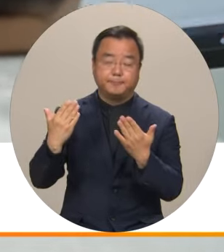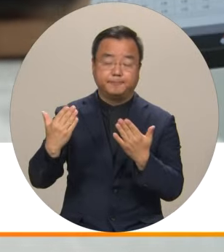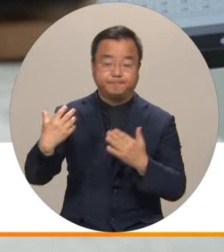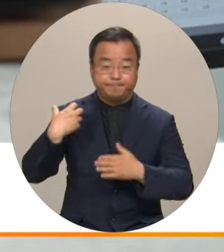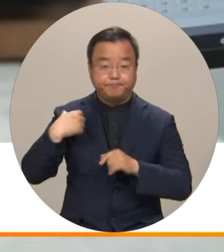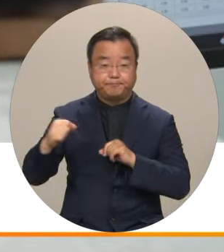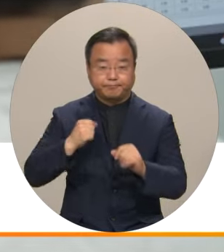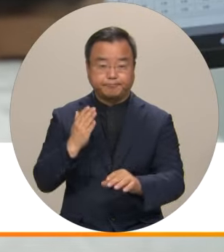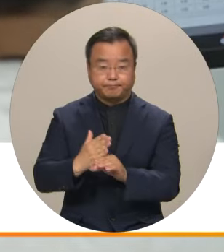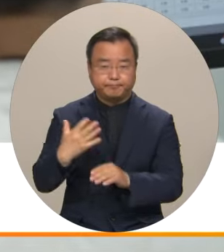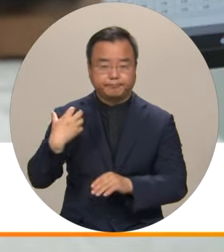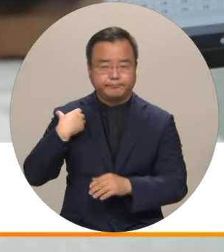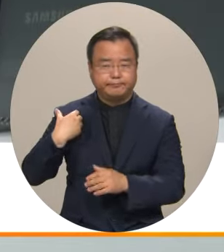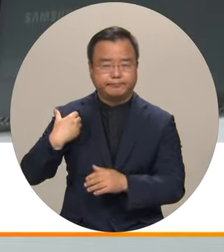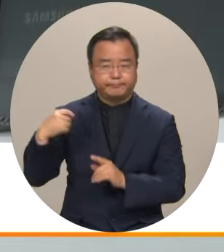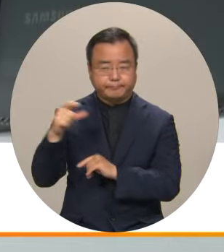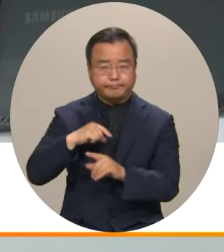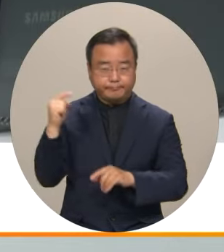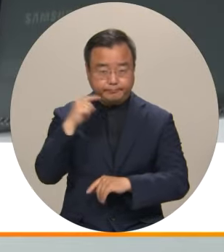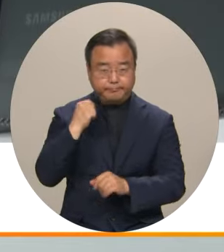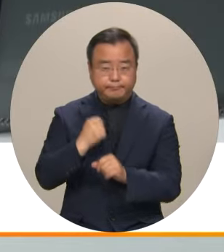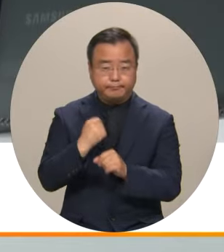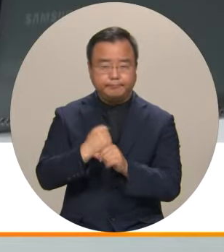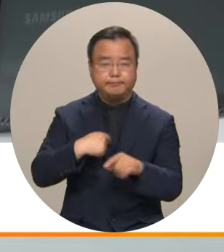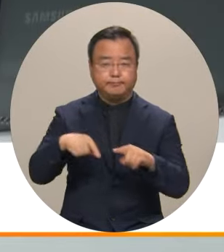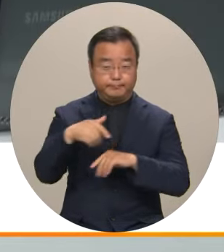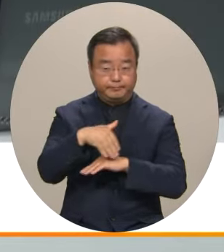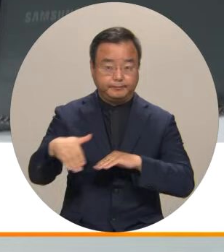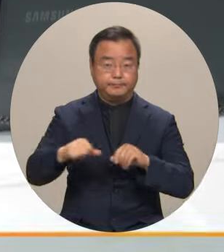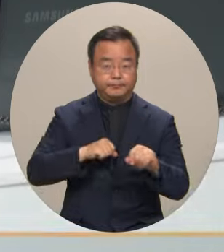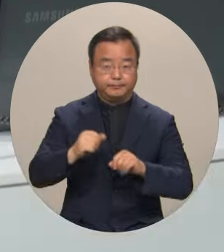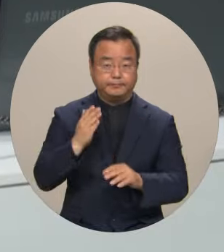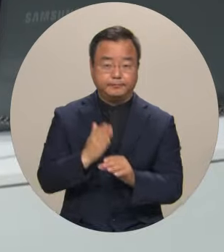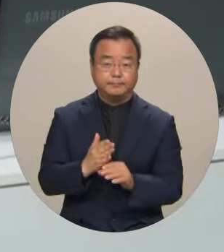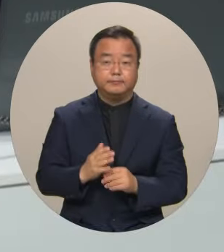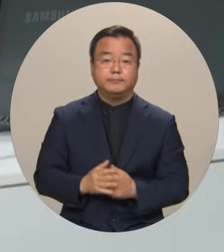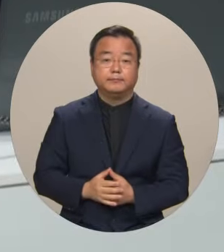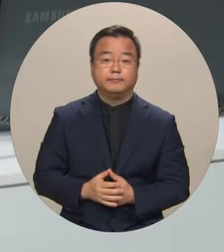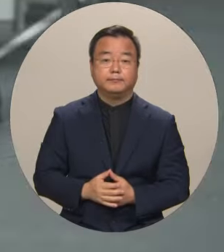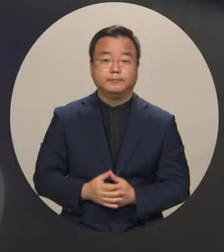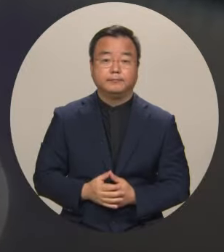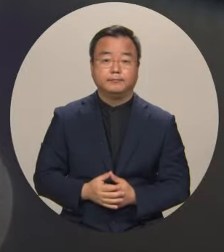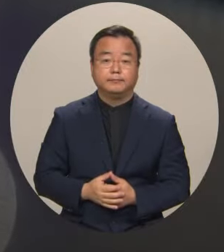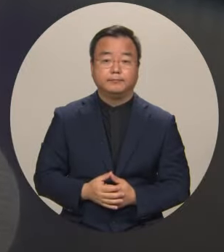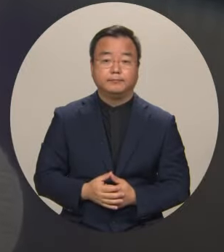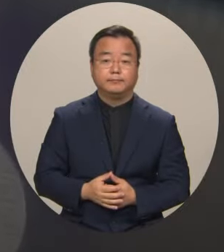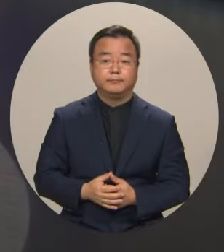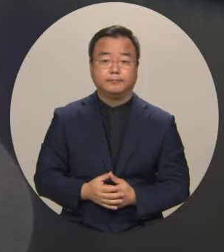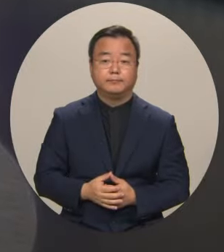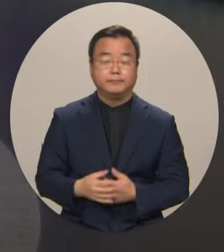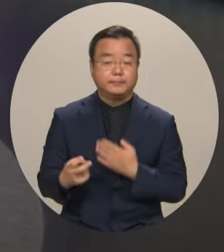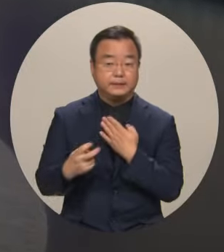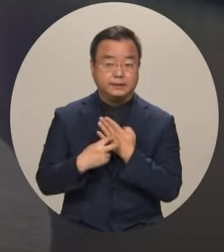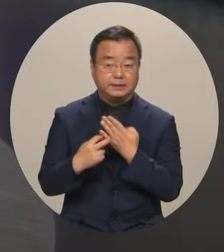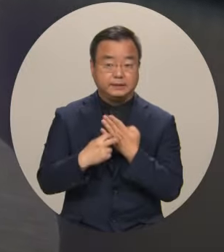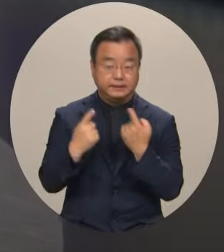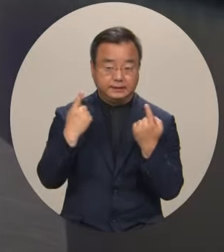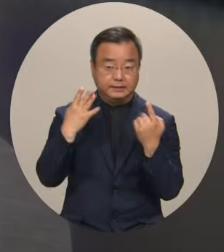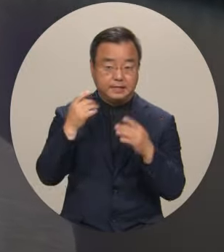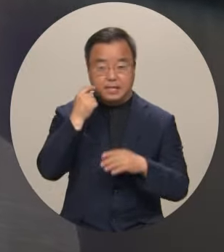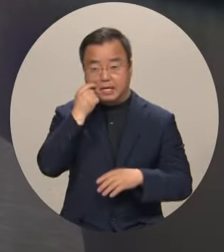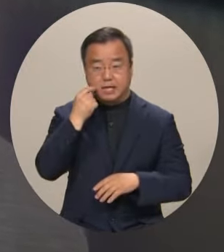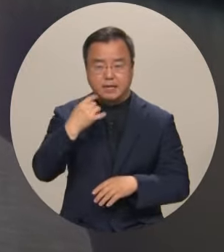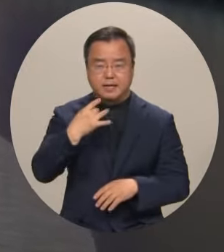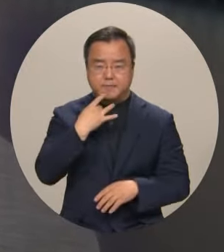또 책무성을 강화시키는 그러한 정책들을 펼치고 있습니다네 의대 열풍에서 그치지